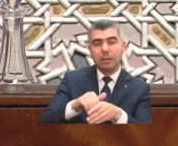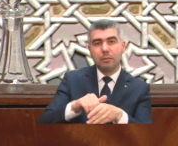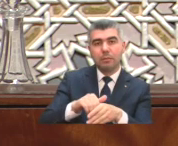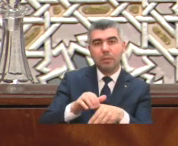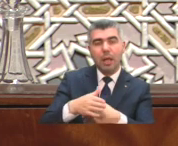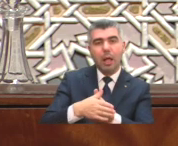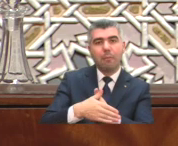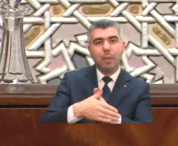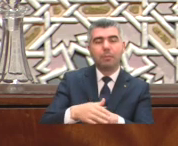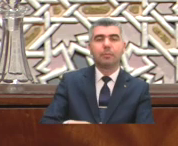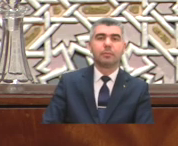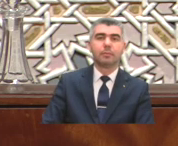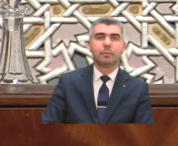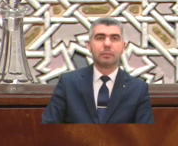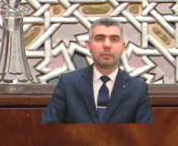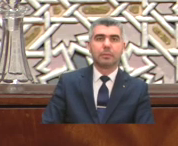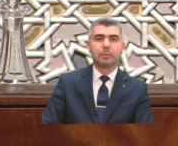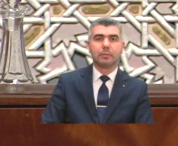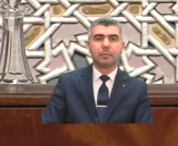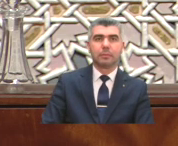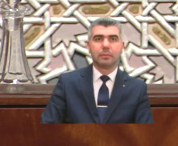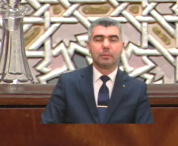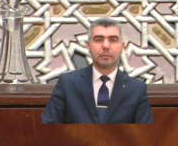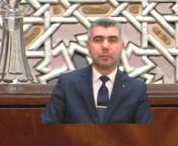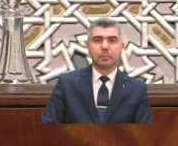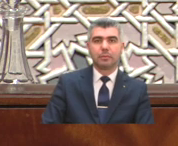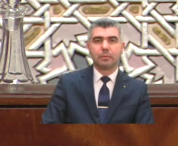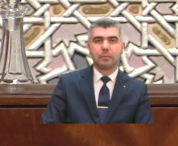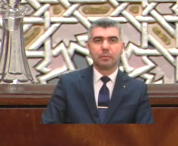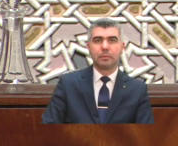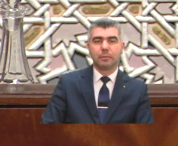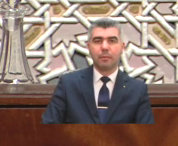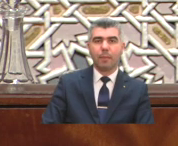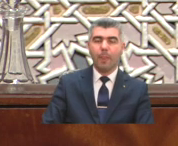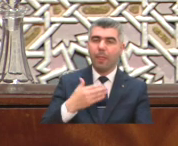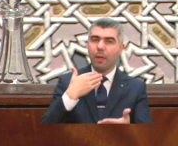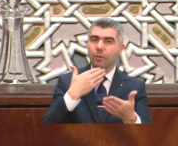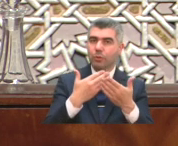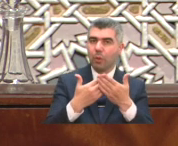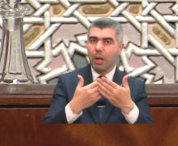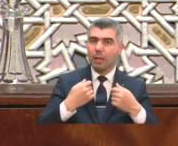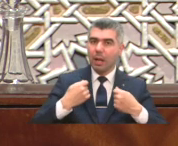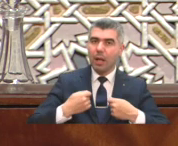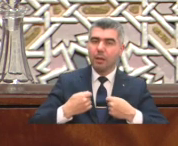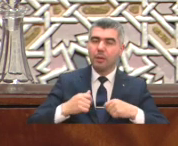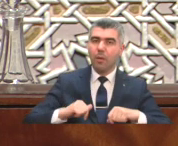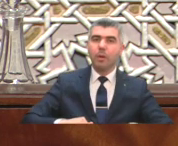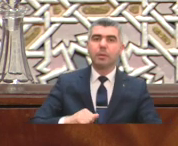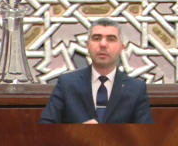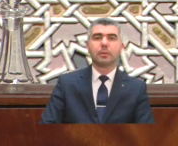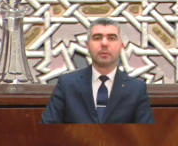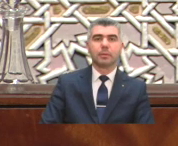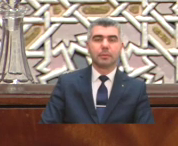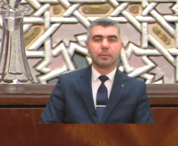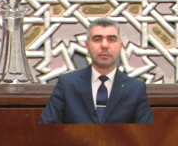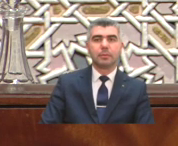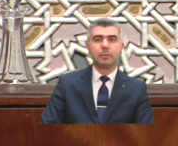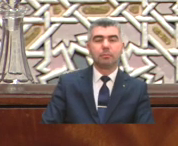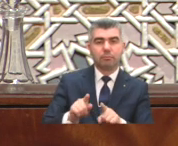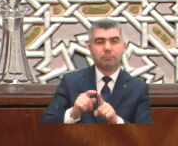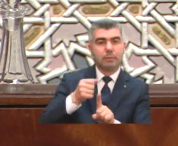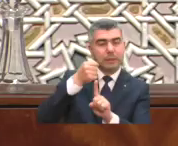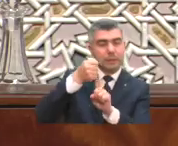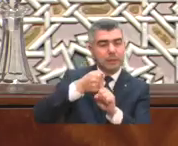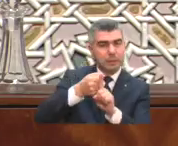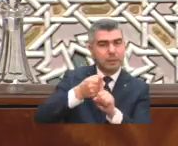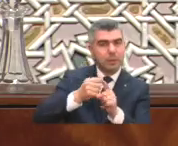الأحرار. سيد نائب محترم تفضلوا. شكرا سيد رئيس. سيد الوزير المحترم، على الرغم من المجهودات اللي